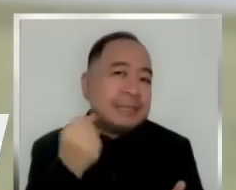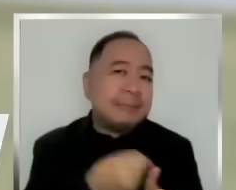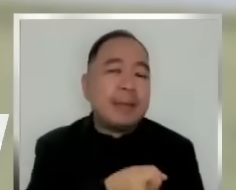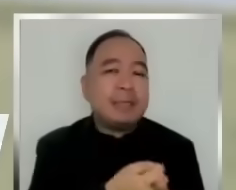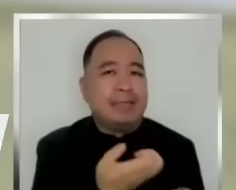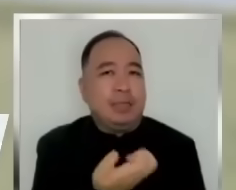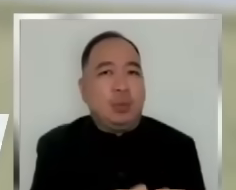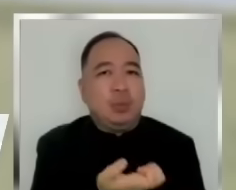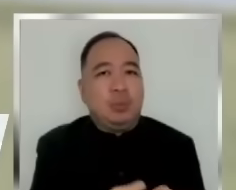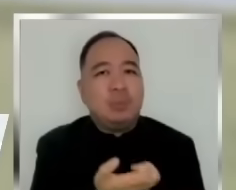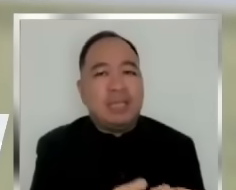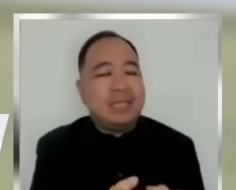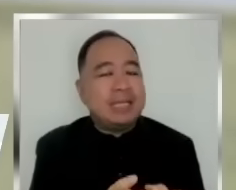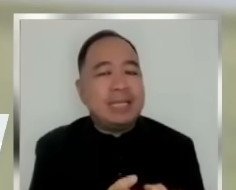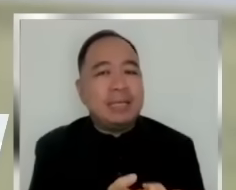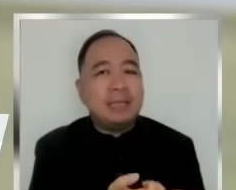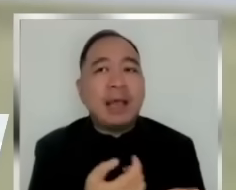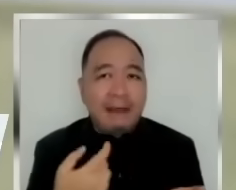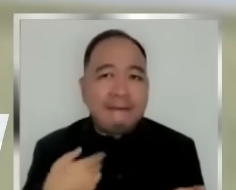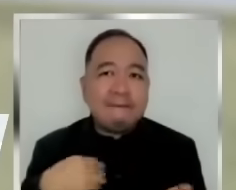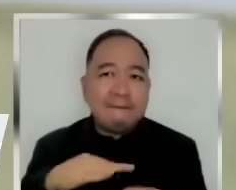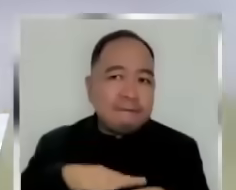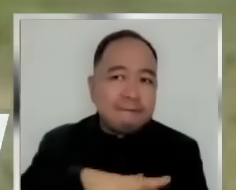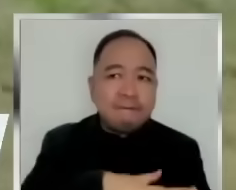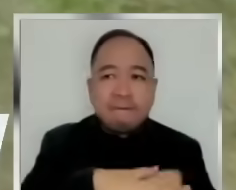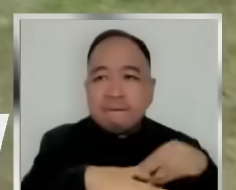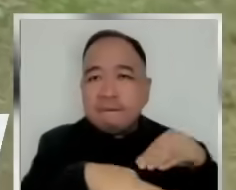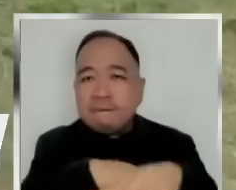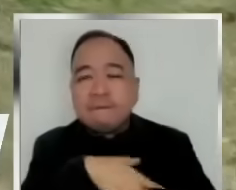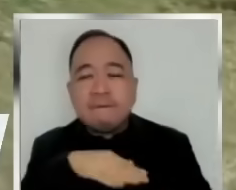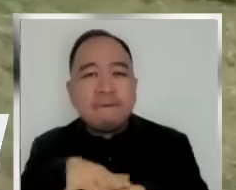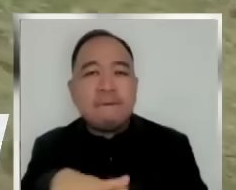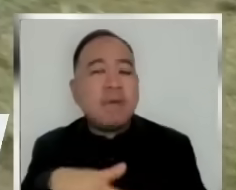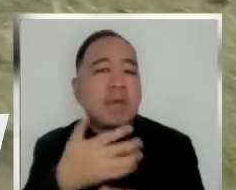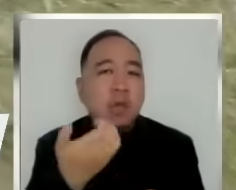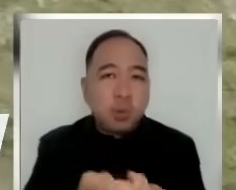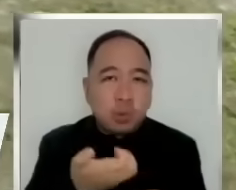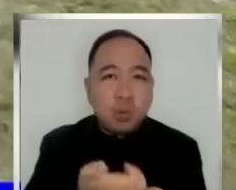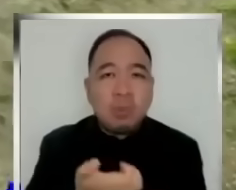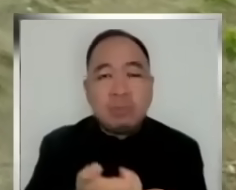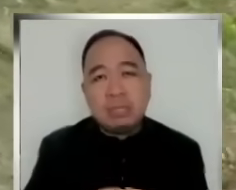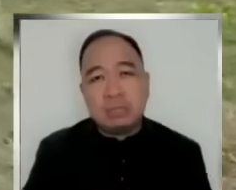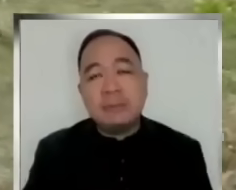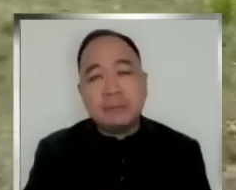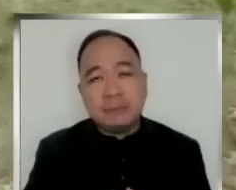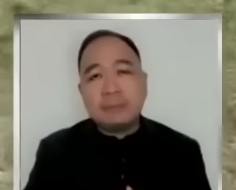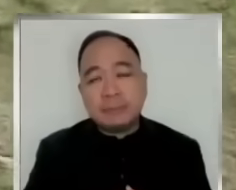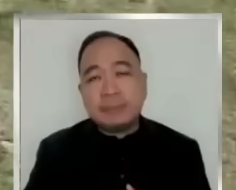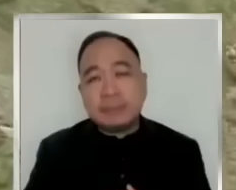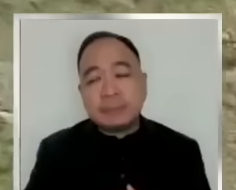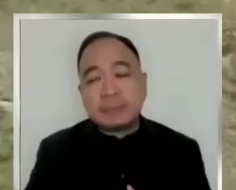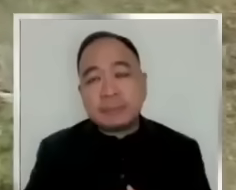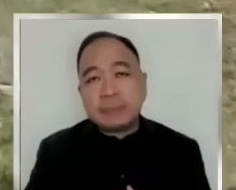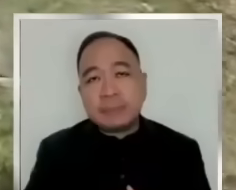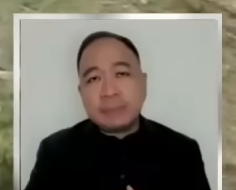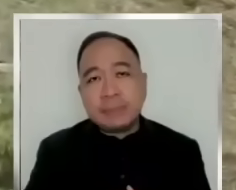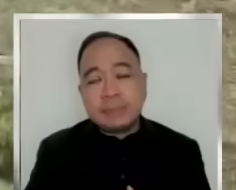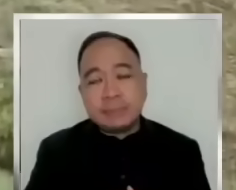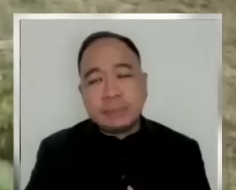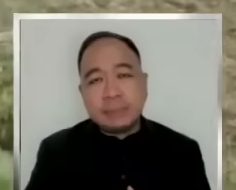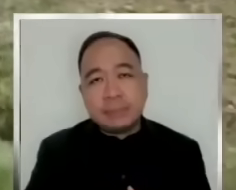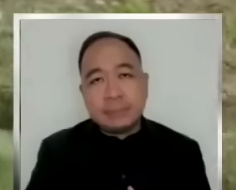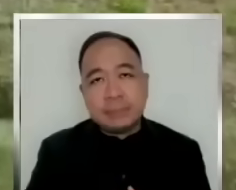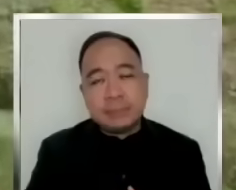across the economy and the nation. Para sa GMA Integrated News, ako si Maureen Shrivers,